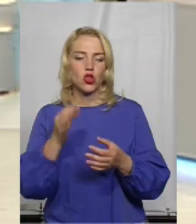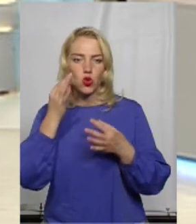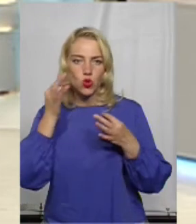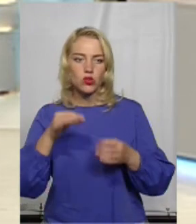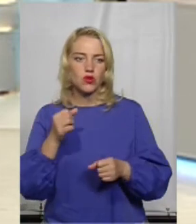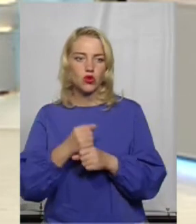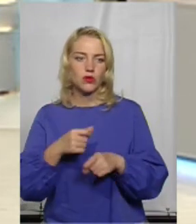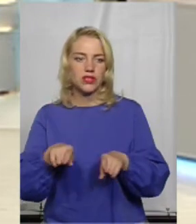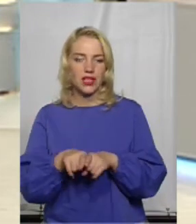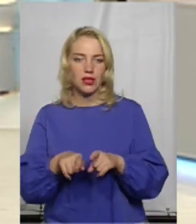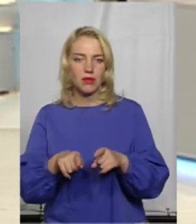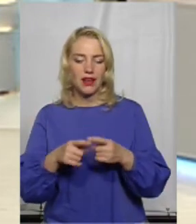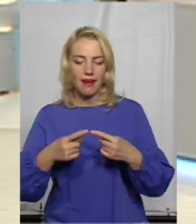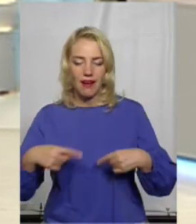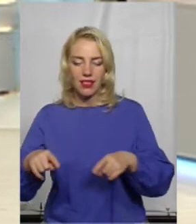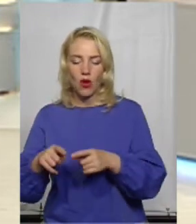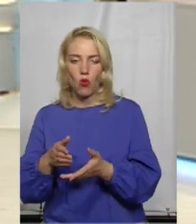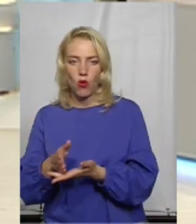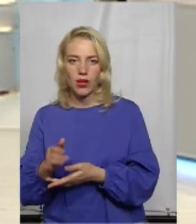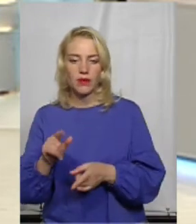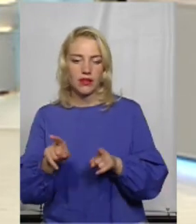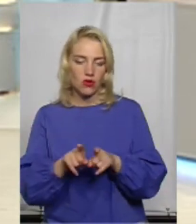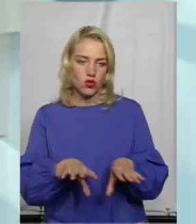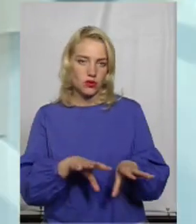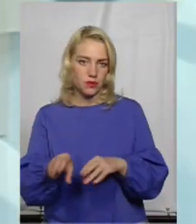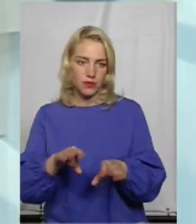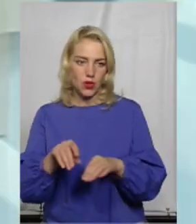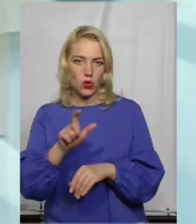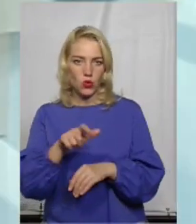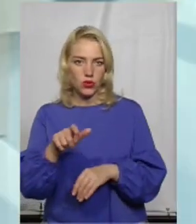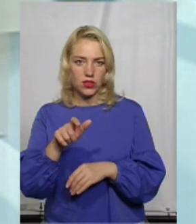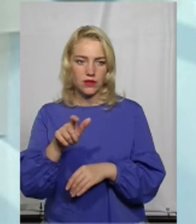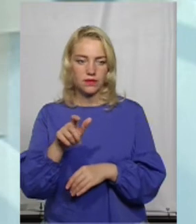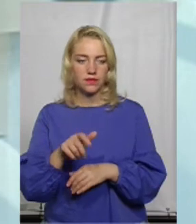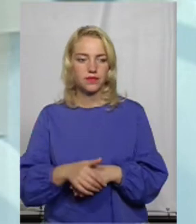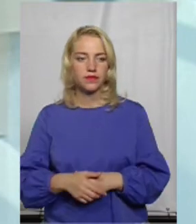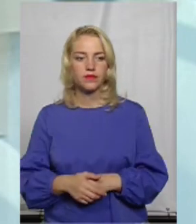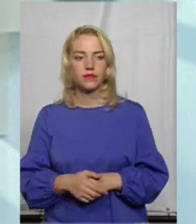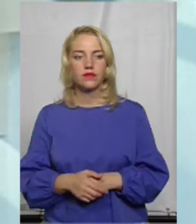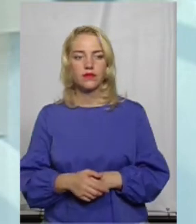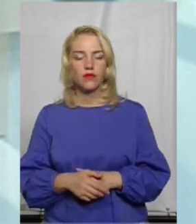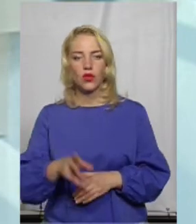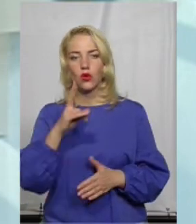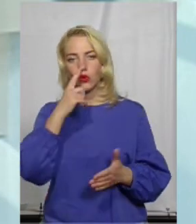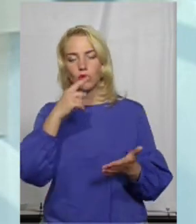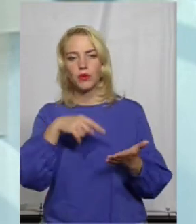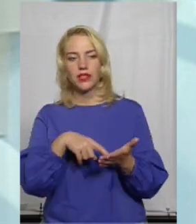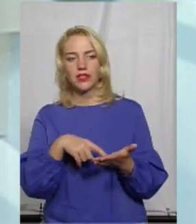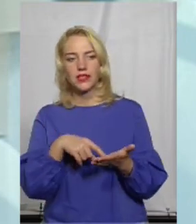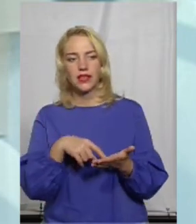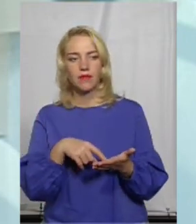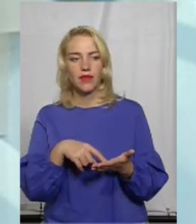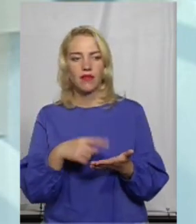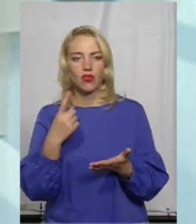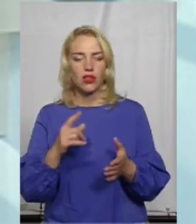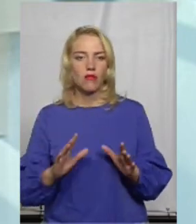категоріями. Ну і, звісно, внутрішньо переміщені особи, які теж опинилися в